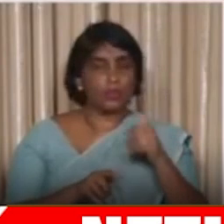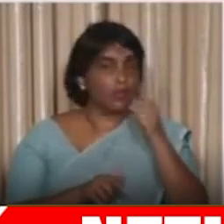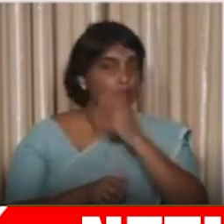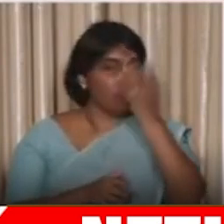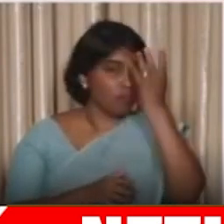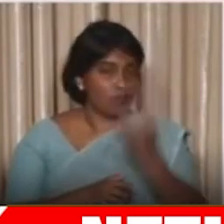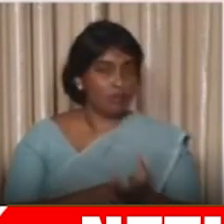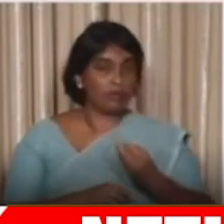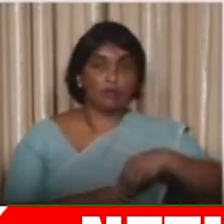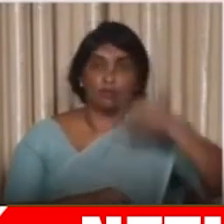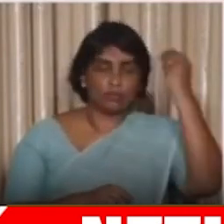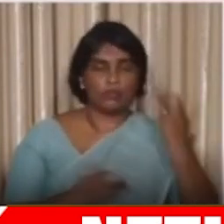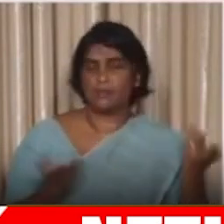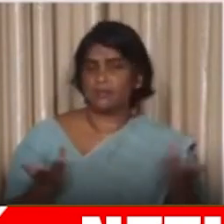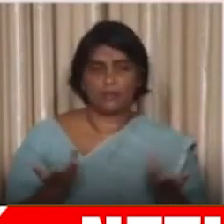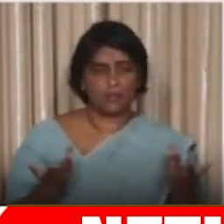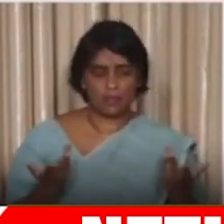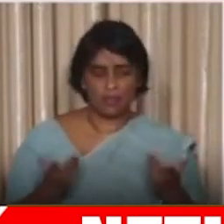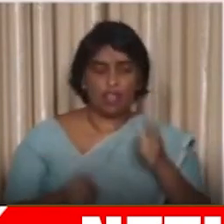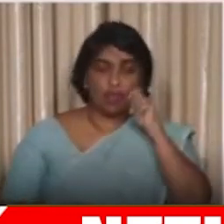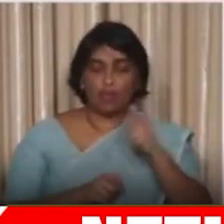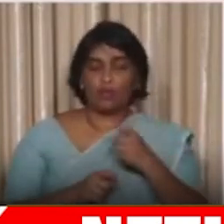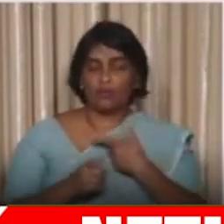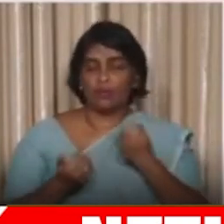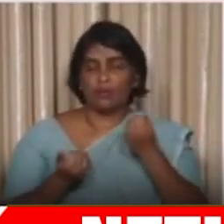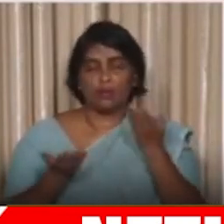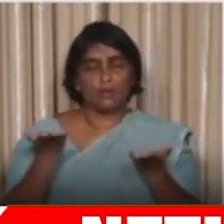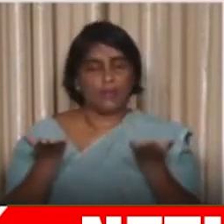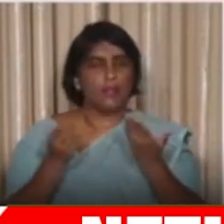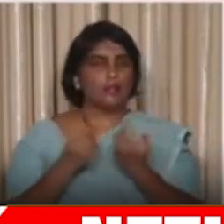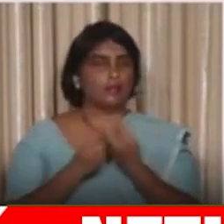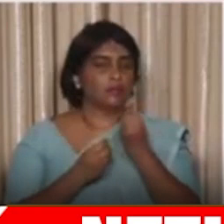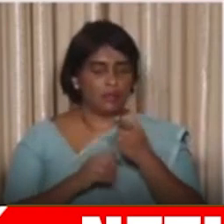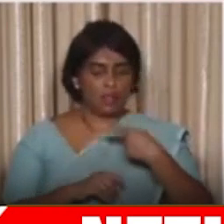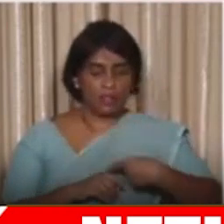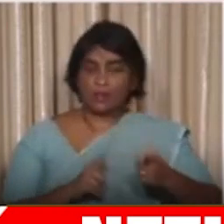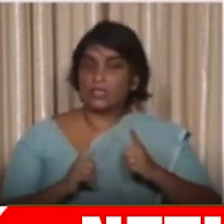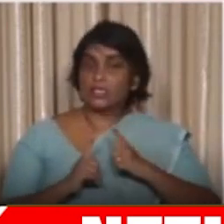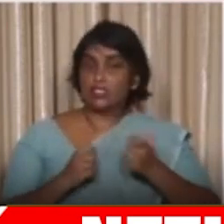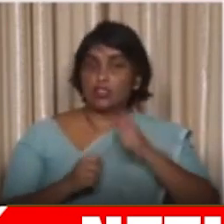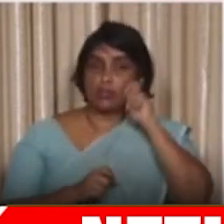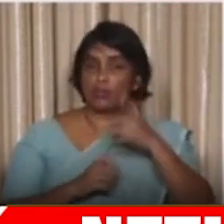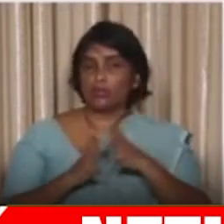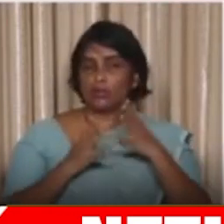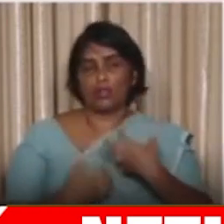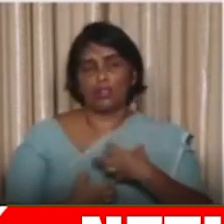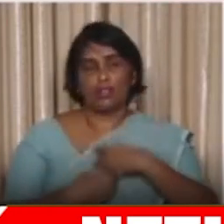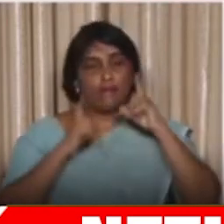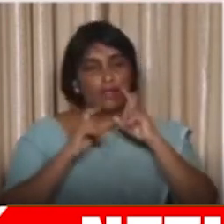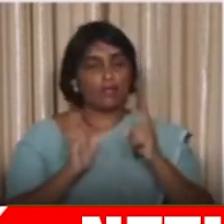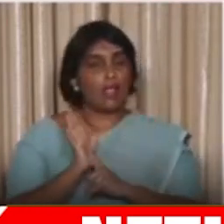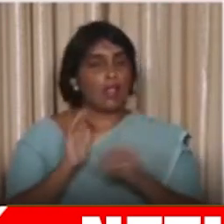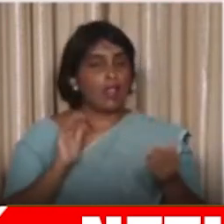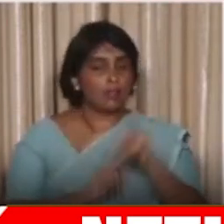බෝතලේ වැඩි කරන්න බෑ. මිනිසුන්ගේ සාධාරණ මිලකට එදිනෙදා ජීවිතේ මිනිසු බොහොම දුක් විඳලා